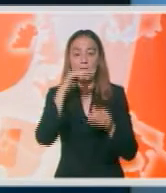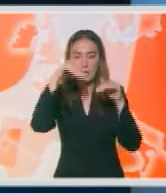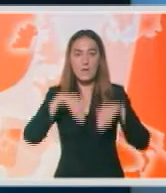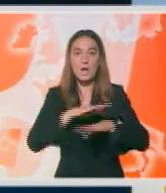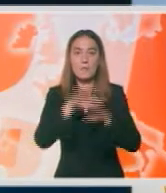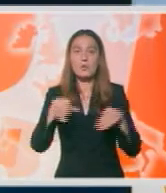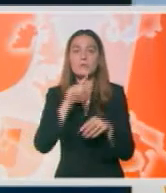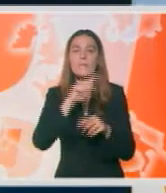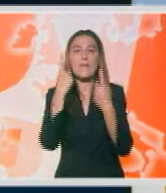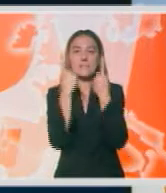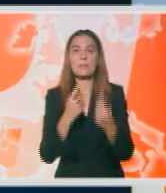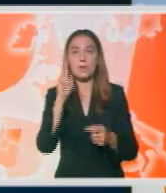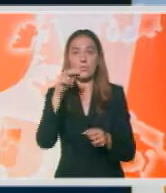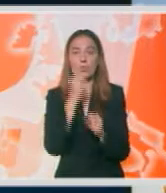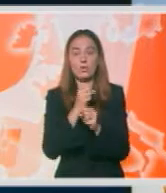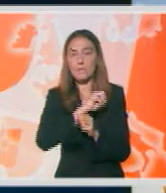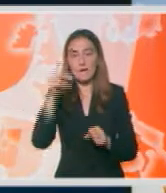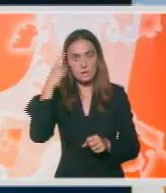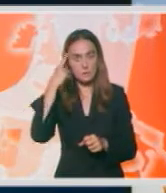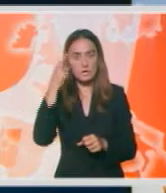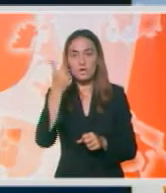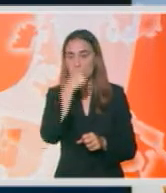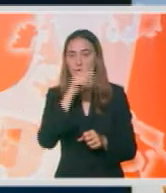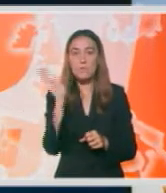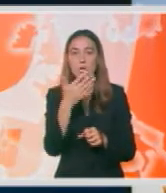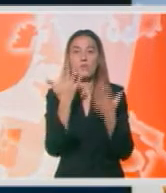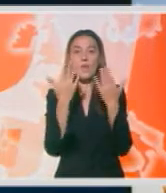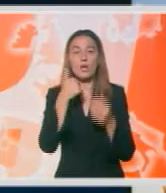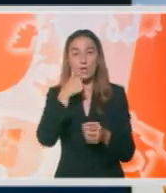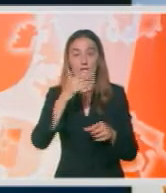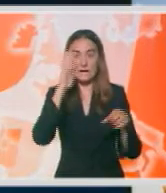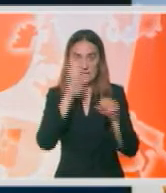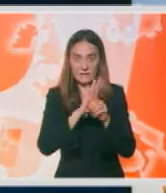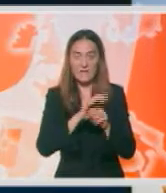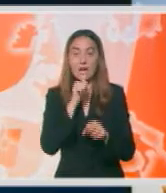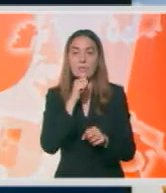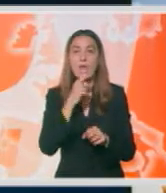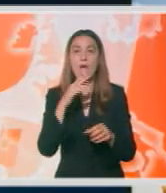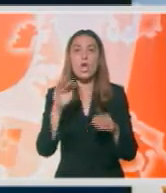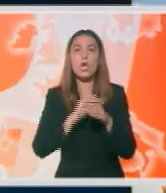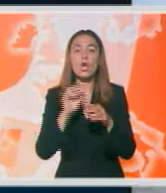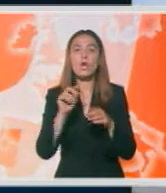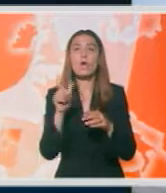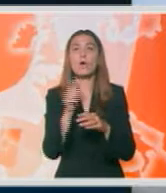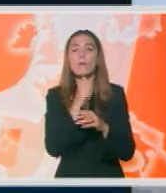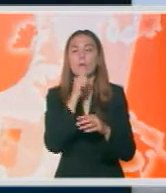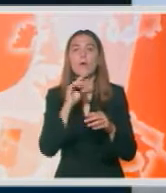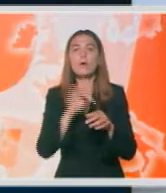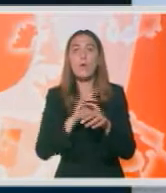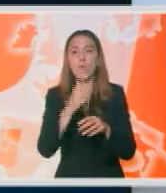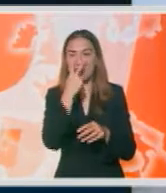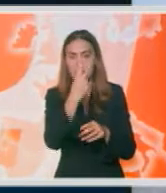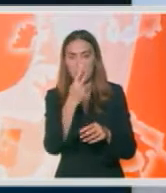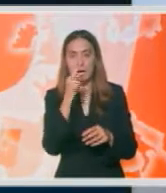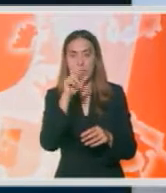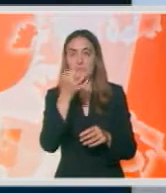da učini nestabilnim. Bez obzira na to što je prošlo samo nekoliko dana od zatvaranja, i golim okom mogu da se primete poboljšanja na